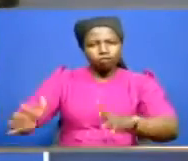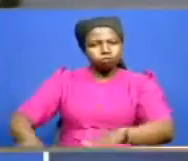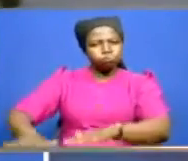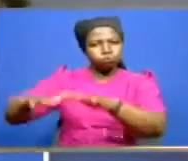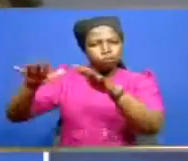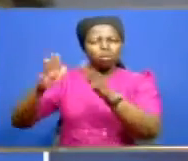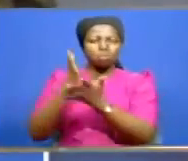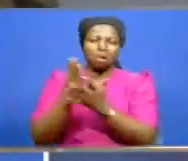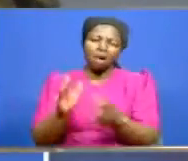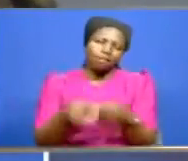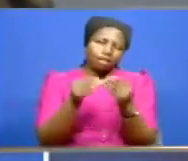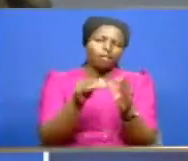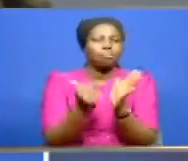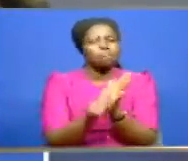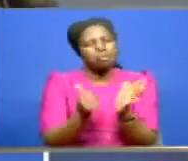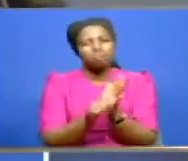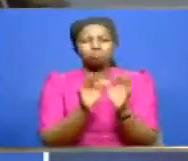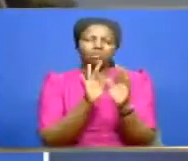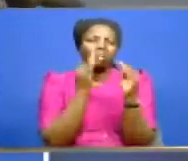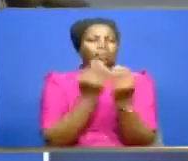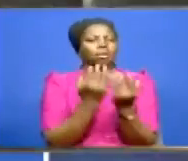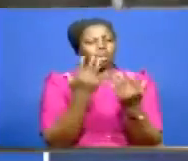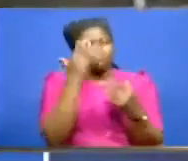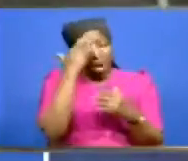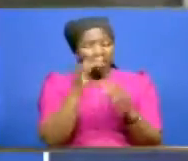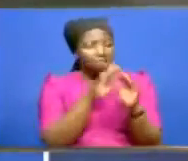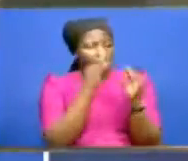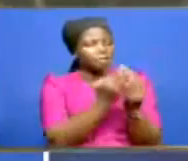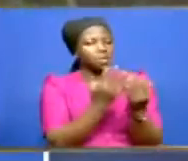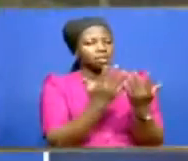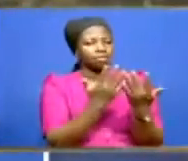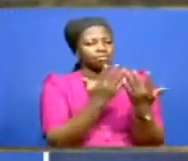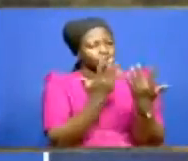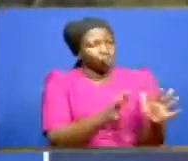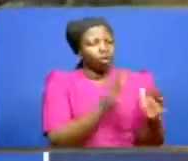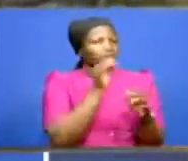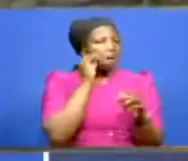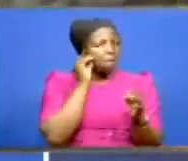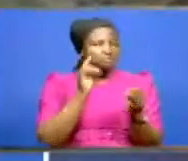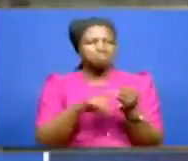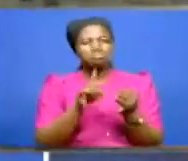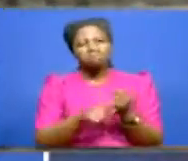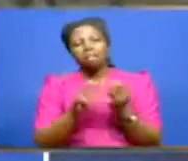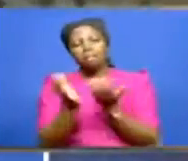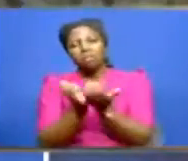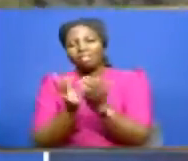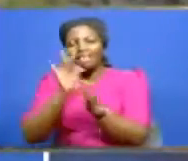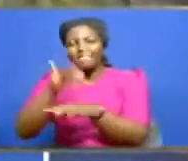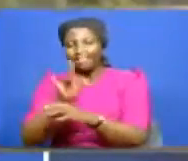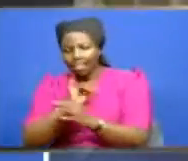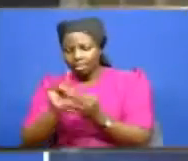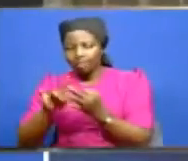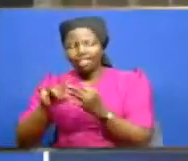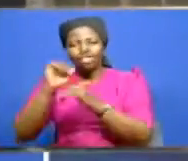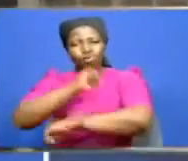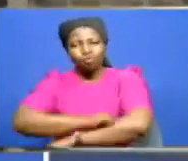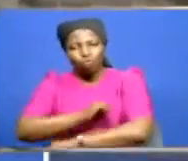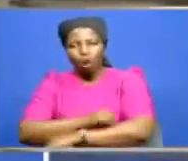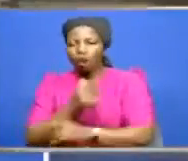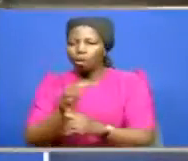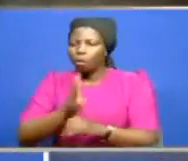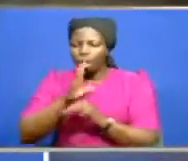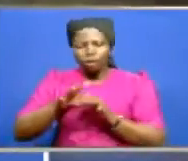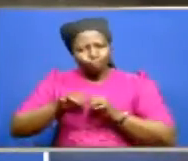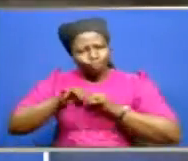kibinadamu baada ya familia kupoteza makazi, biashara kuathirika na shule kusombwa na maji. Hali hiyo huenda